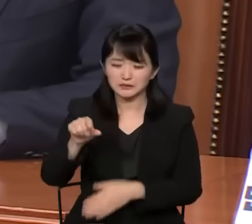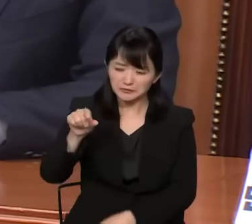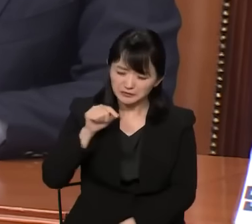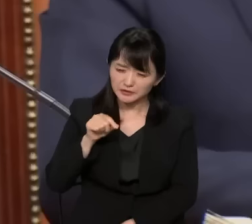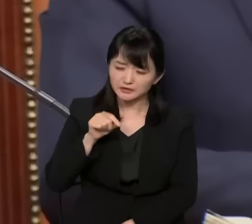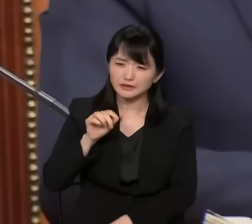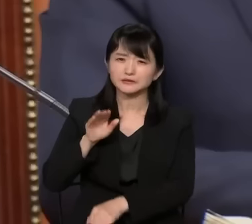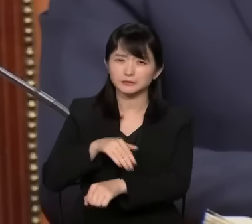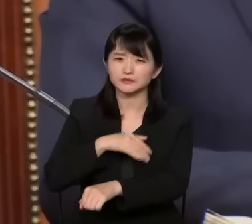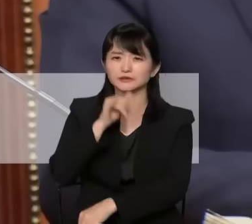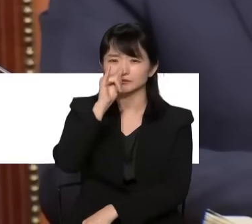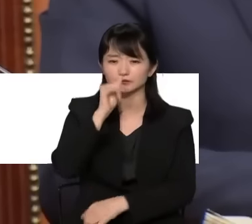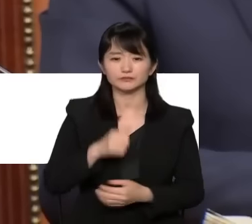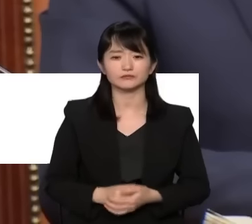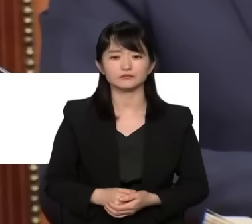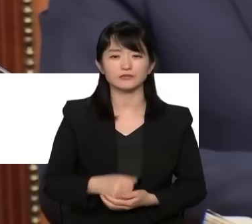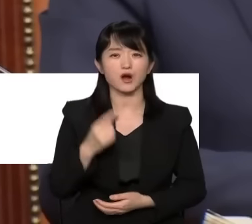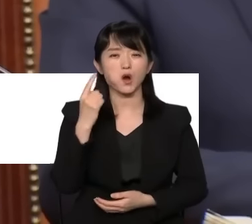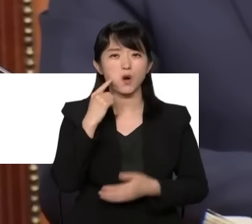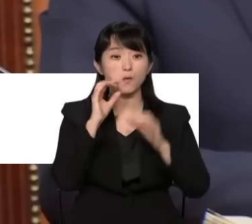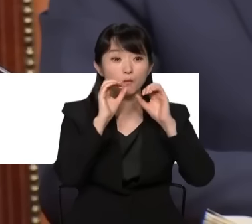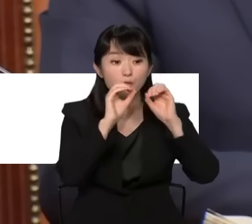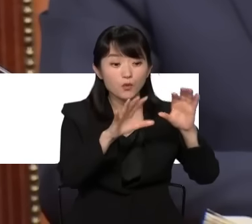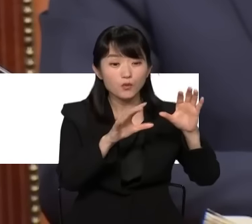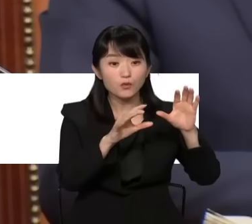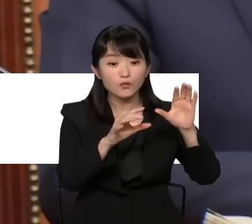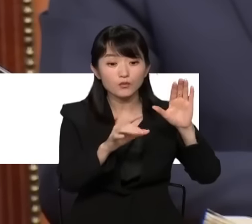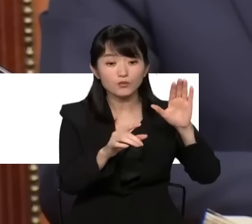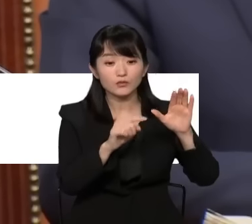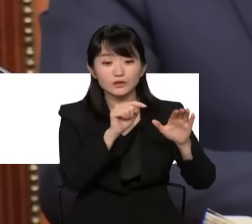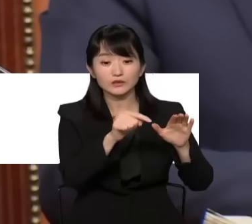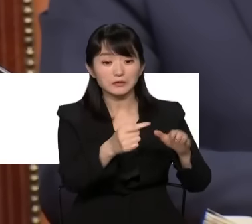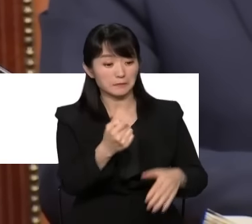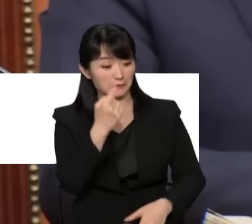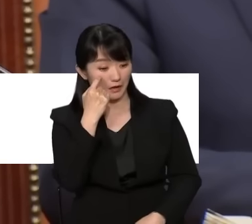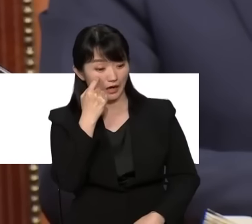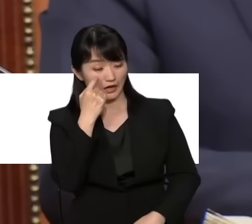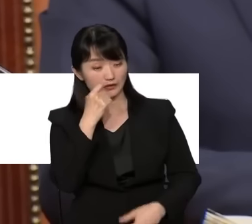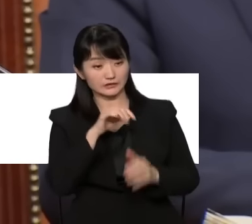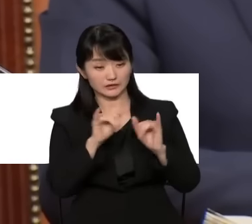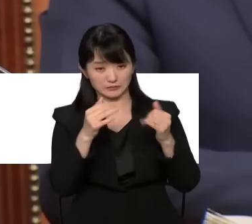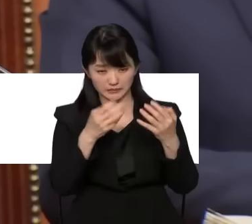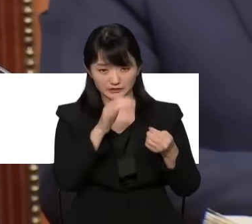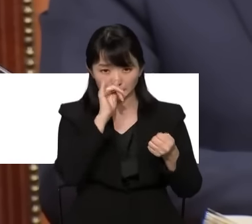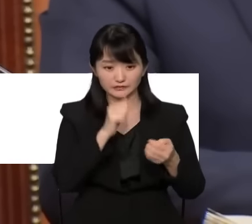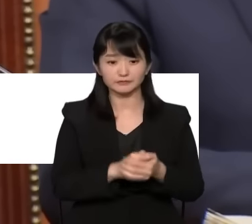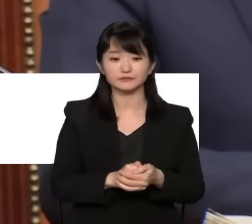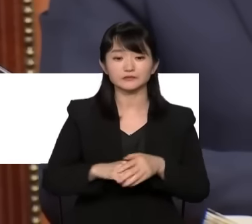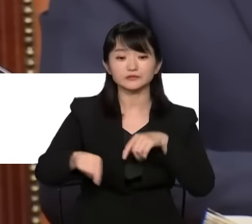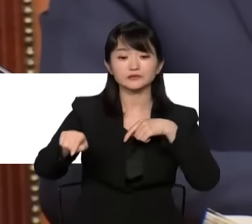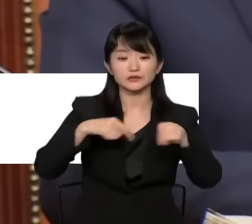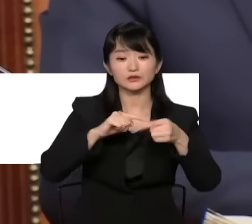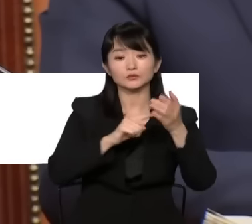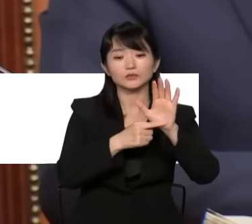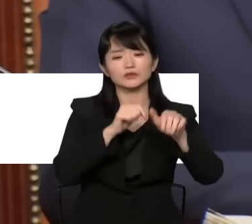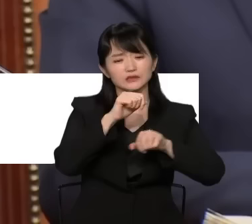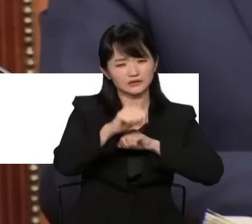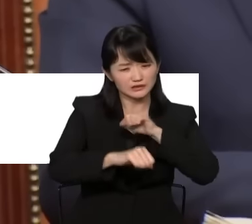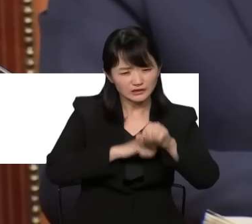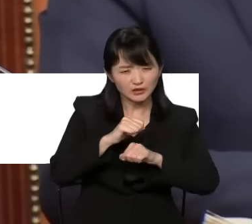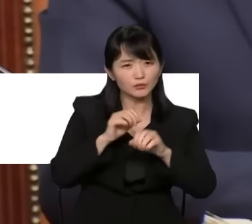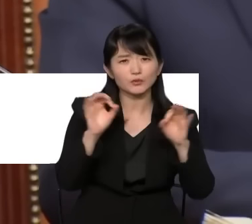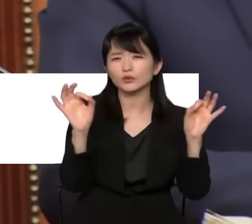겁니다. 허위사실 공표에 안 걸릴 사람이 한 명도 없습니다. 그렇게 되면 정치적 표현의 자유는